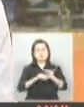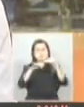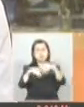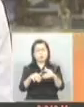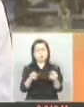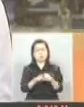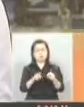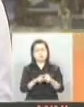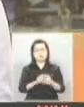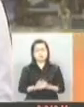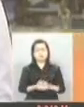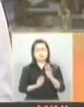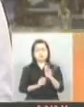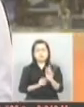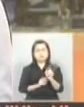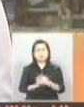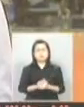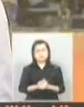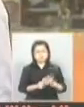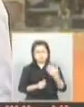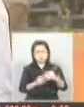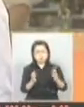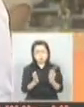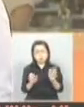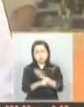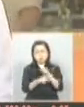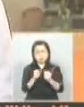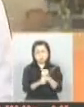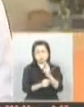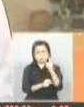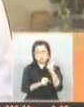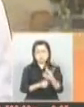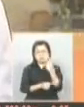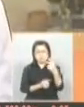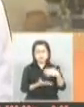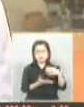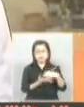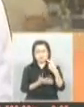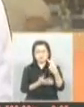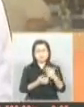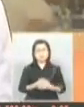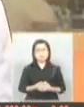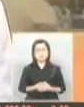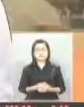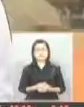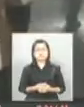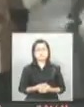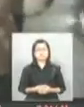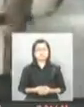ถล่มชายฝั่งตะวันตกของประเทศซึ่งครบรอบ1ปีในวันนี้นะคะไปติดตามรายละเอียดและข่าวอื่นๆได้ในรอบโลกวันนี้